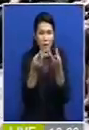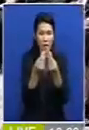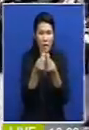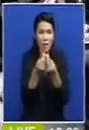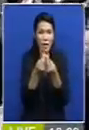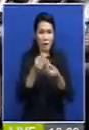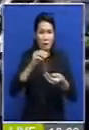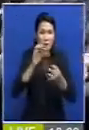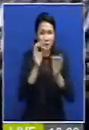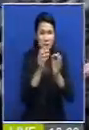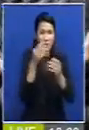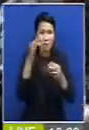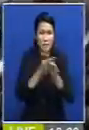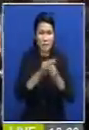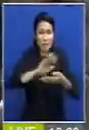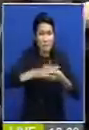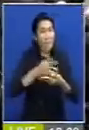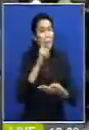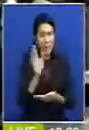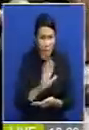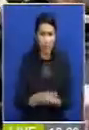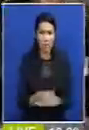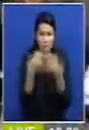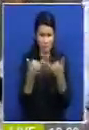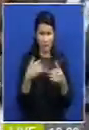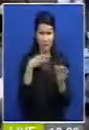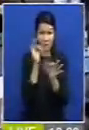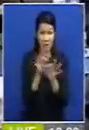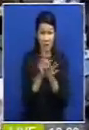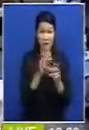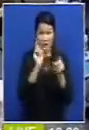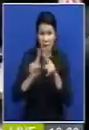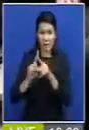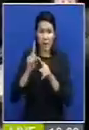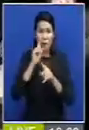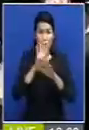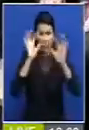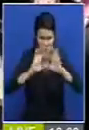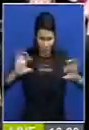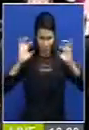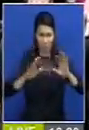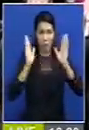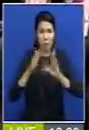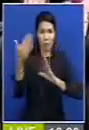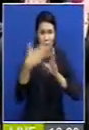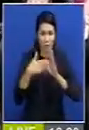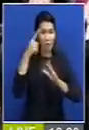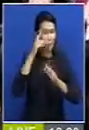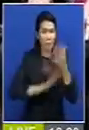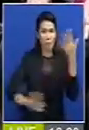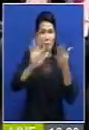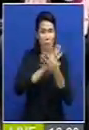ผู้รับโอนค่ะทางธนาคารพาณิชย์และสถาบันการเงินเฉพาะกิจของรัฐจะเปิดให้ประชาชนลงทะเบียนทั่วประเทศพร้อมกั